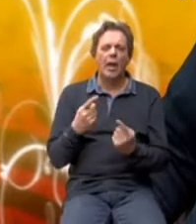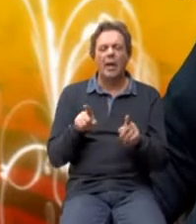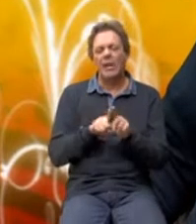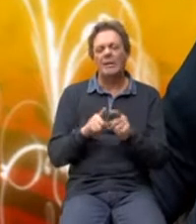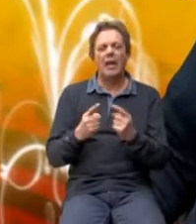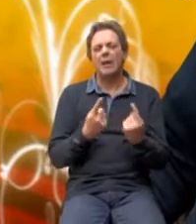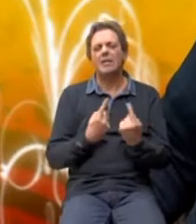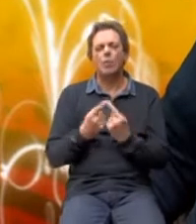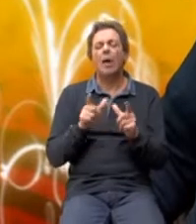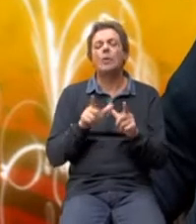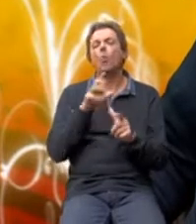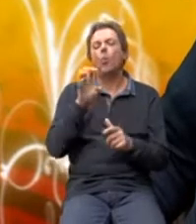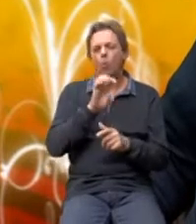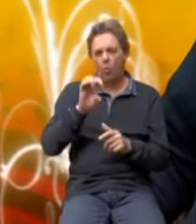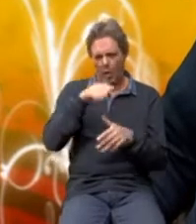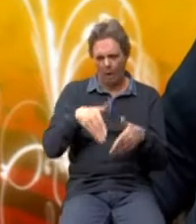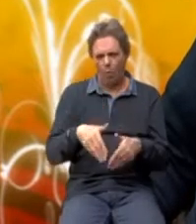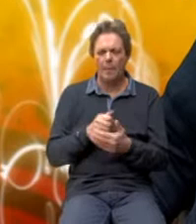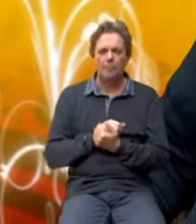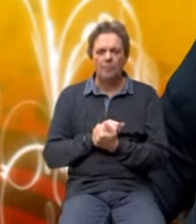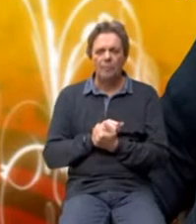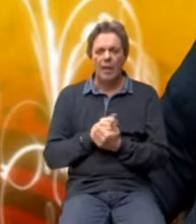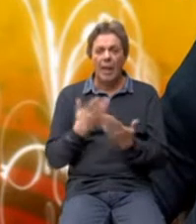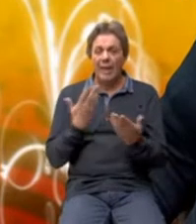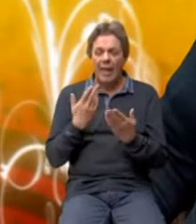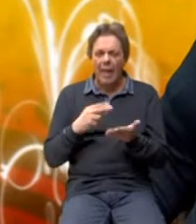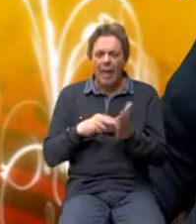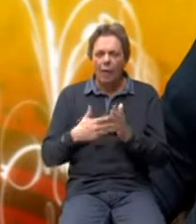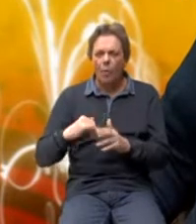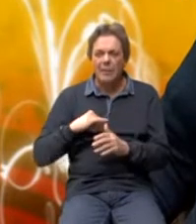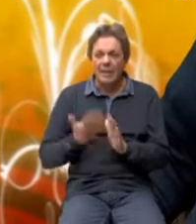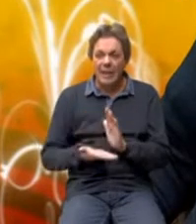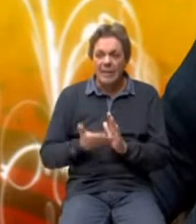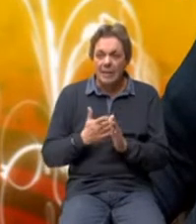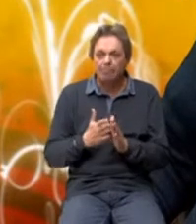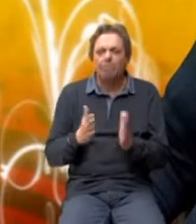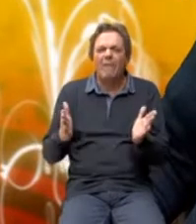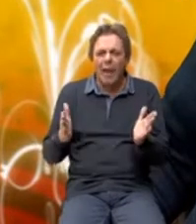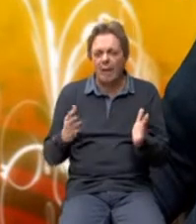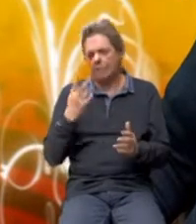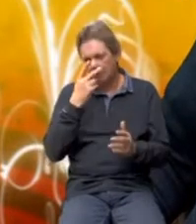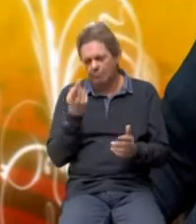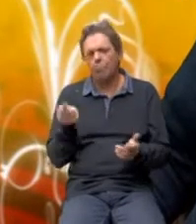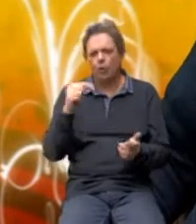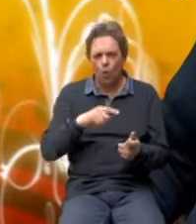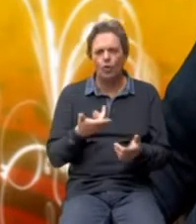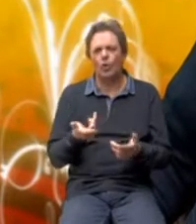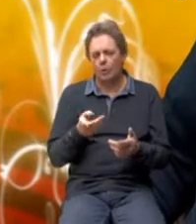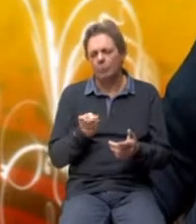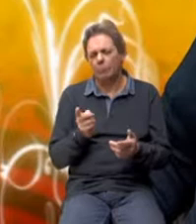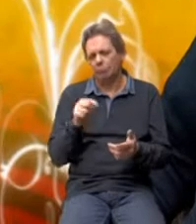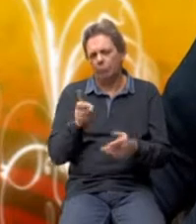situacija i u Europi. Dakle, gdje je ekonomski interes velik, tada može doći do nekih